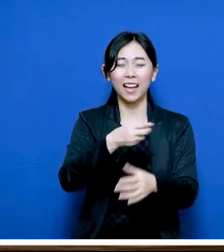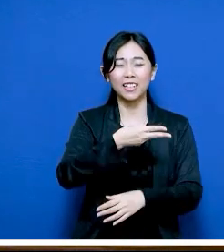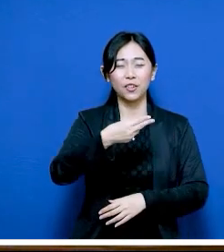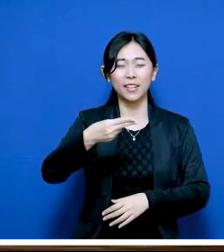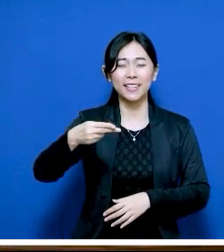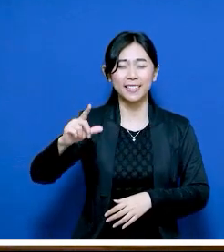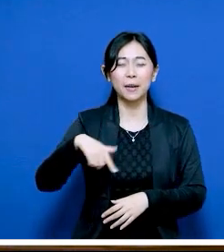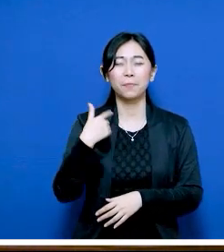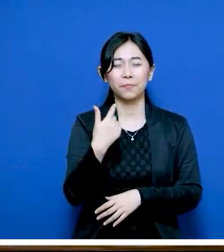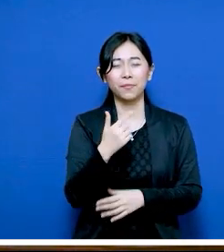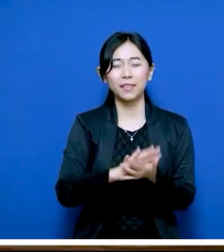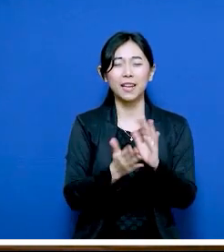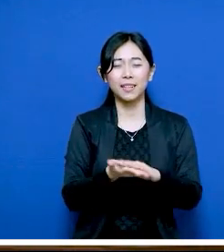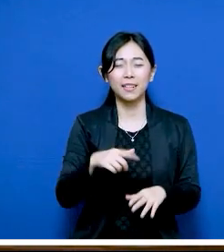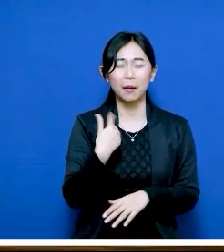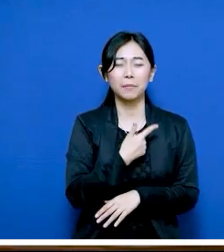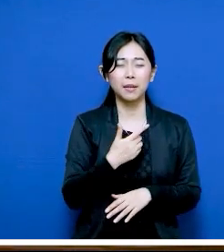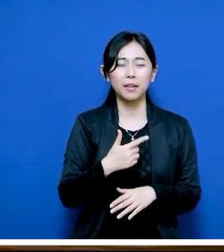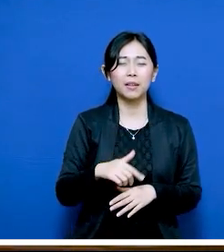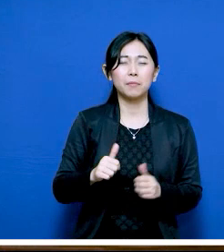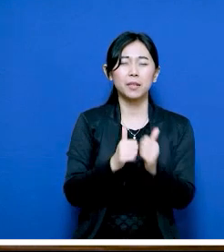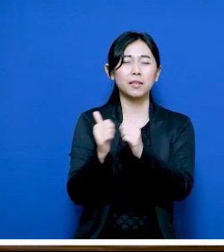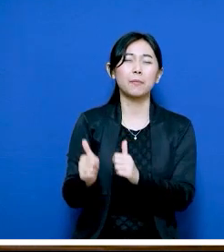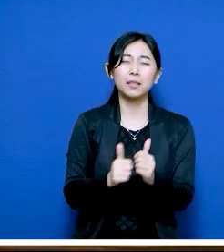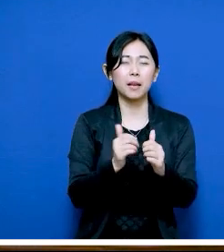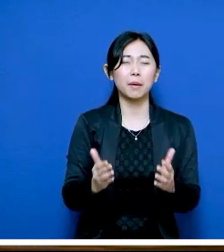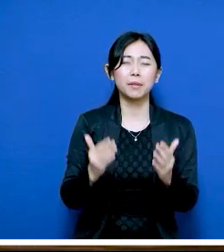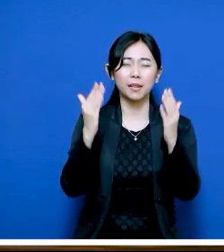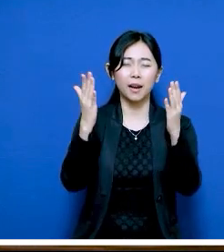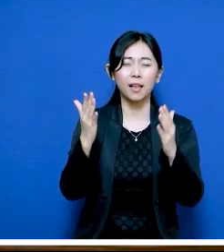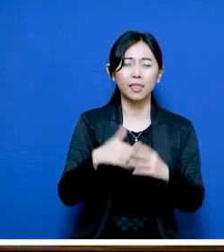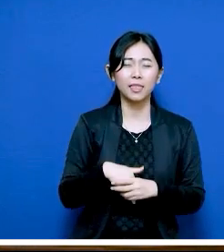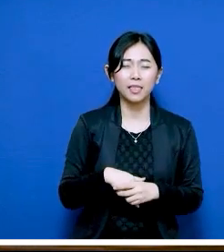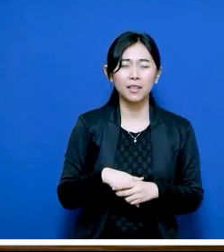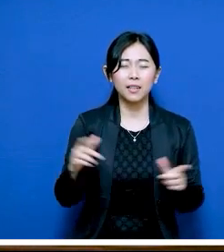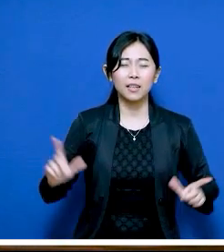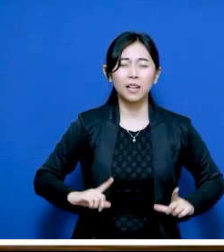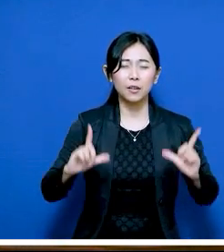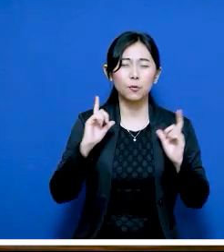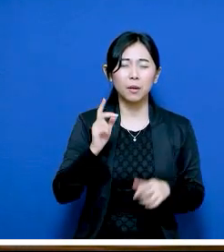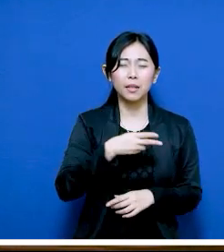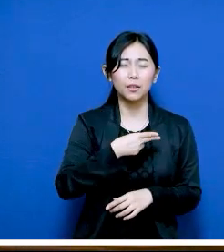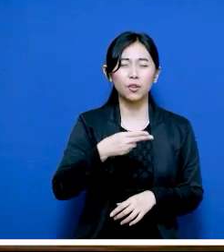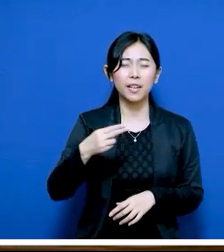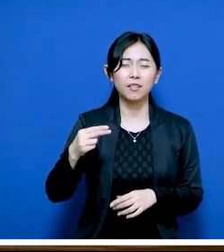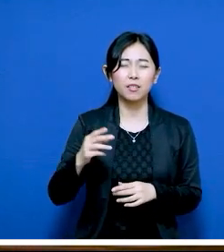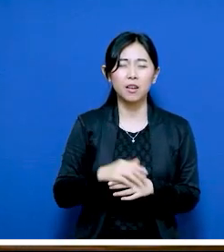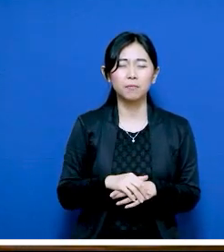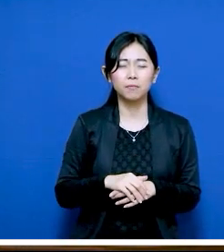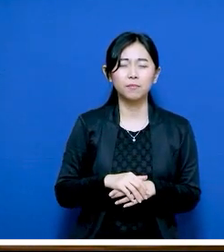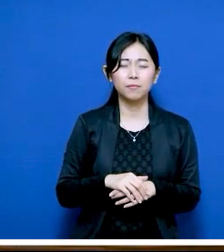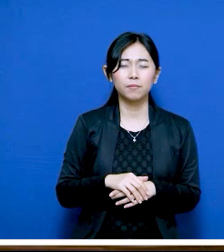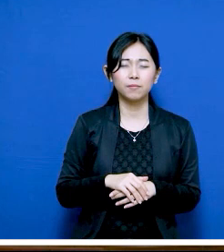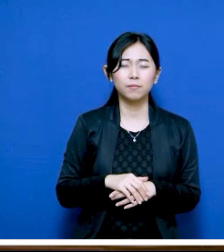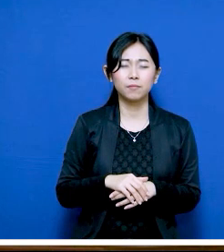Indonesia. Dan karena itu, kami bersama mau menyerahkan kehidupan berbangsa dan bernegara kami di